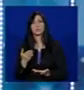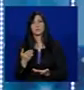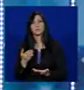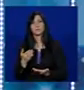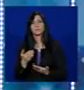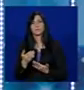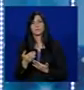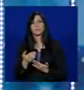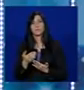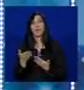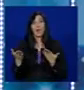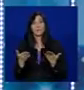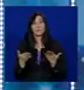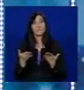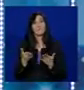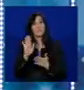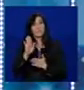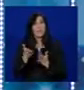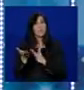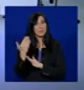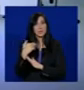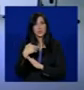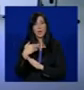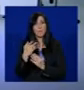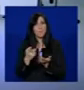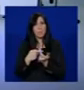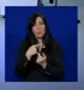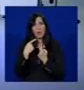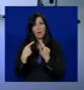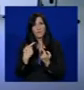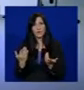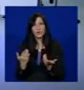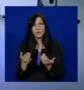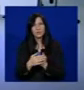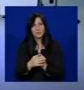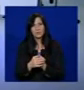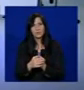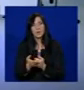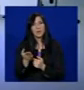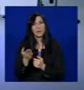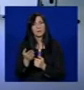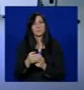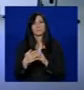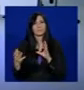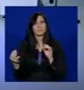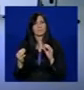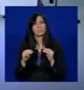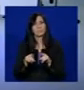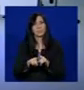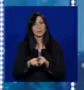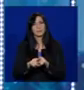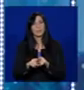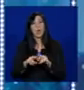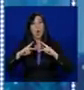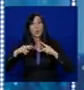същия. Какво повече? Ма вие и предния път го казвате. Не, предния път и преди, не сте ни питали. Предния път не сте ни питали. Отговора